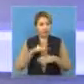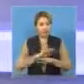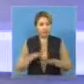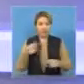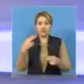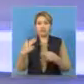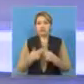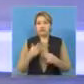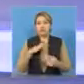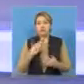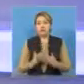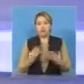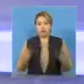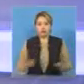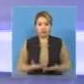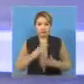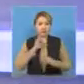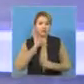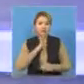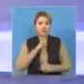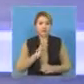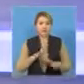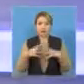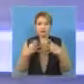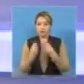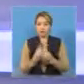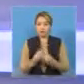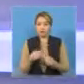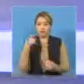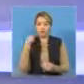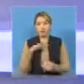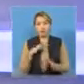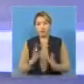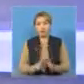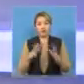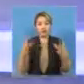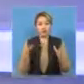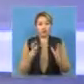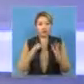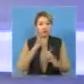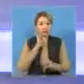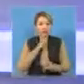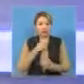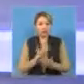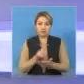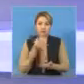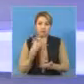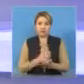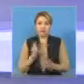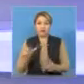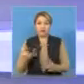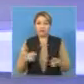Қиында күрделі саланың бел ортасында жүрген қыз-келіншектер отбасының да ұйтқысы, аяулы жар ардақтана. Осындай қайсар жандар